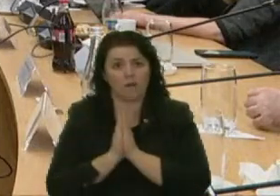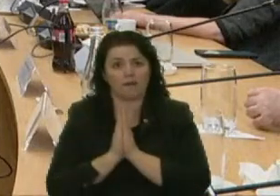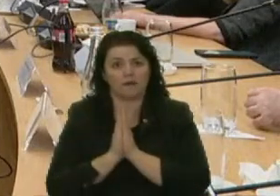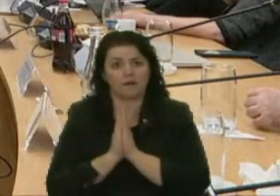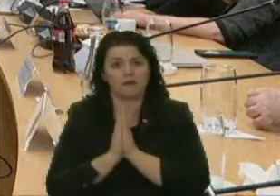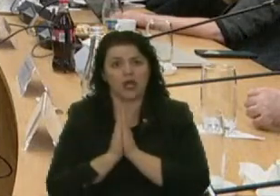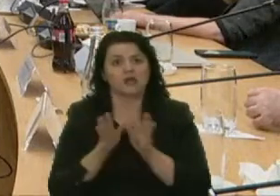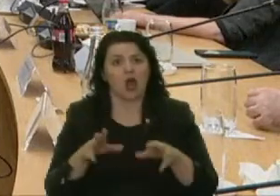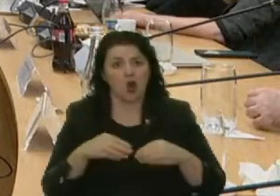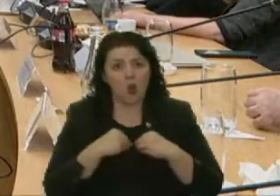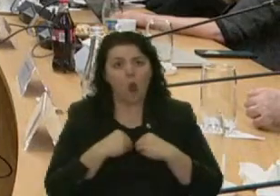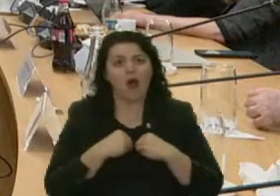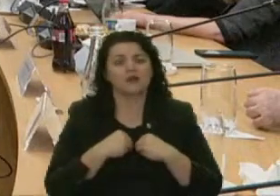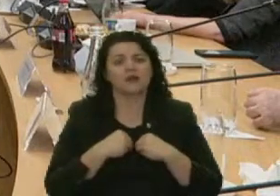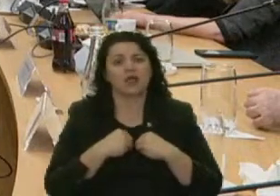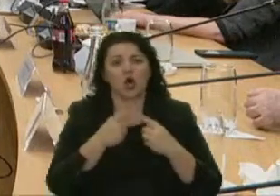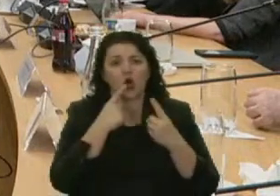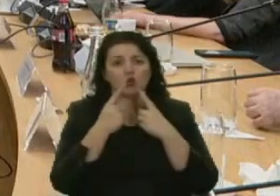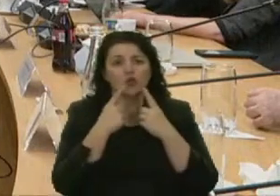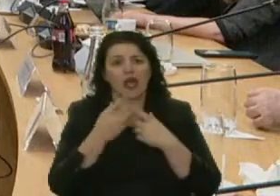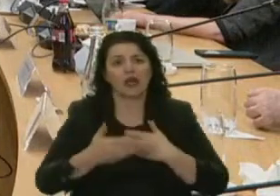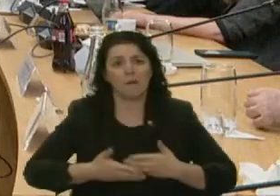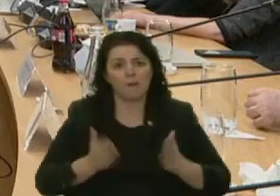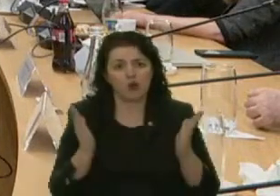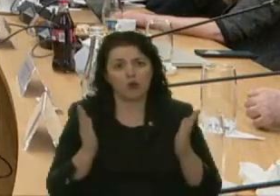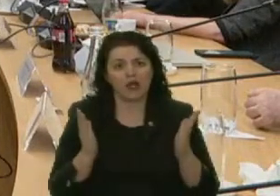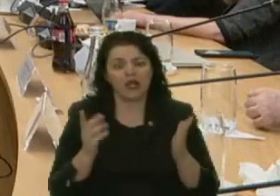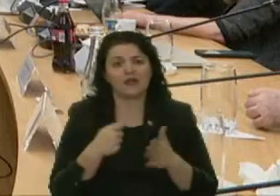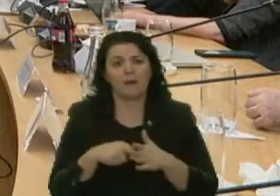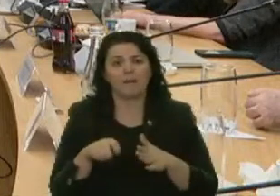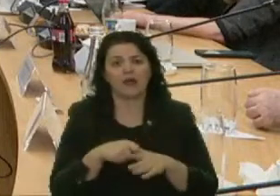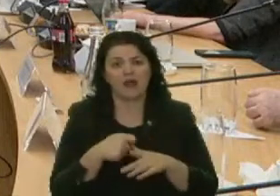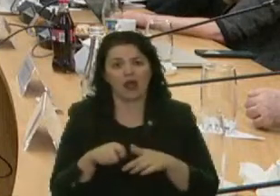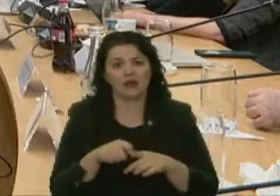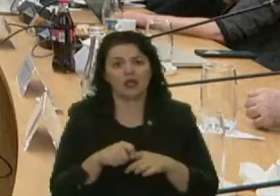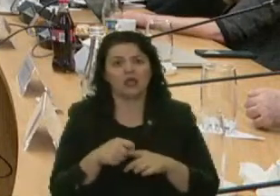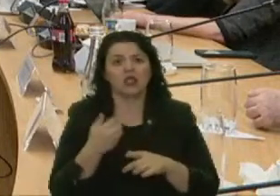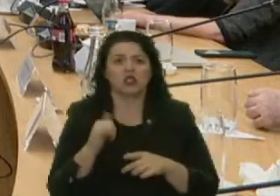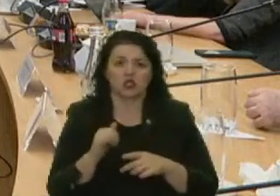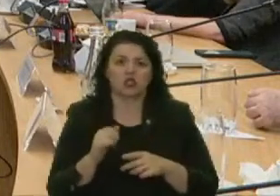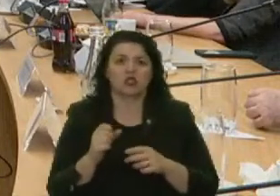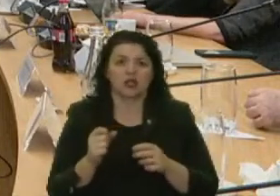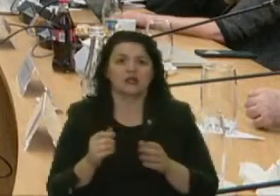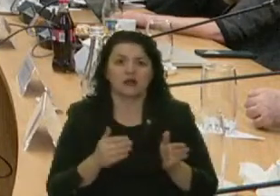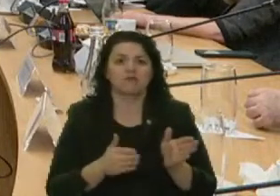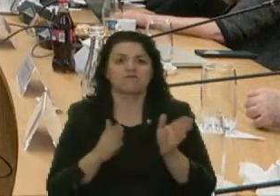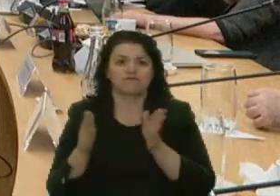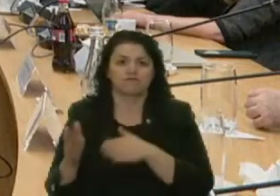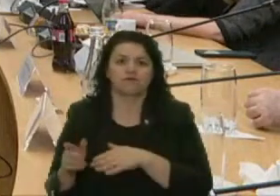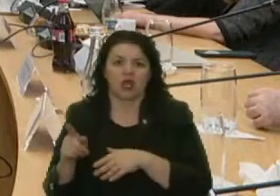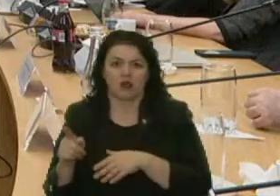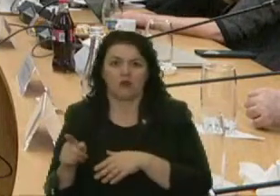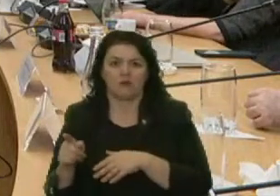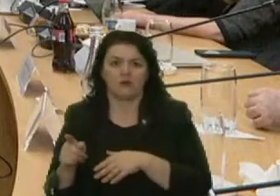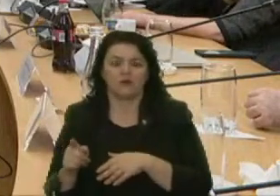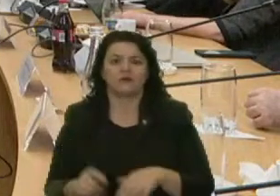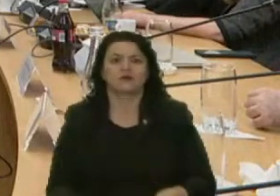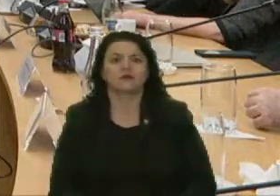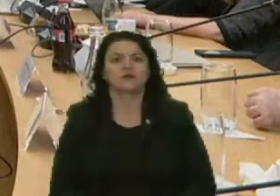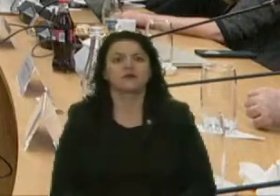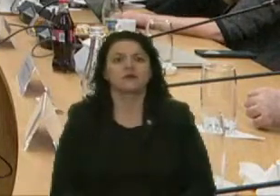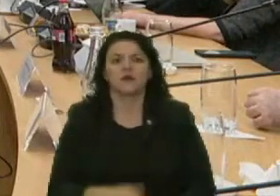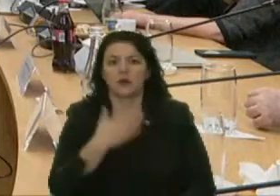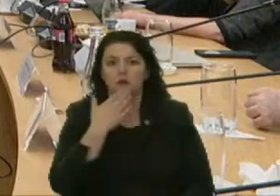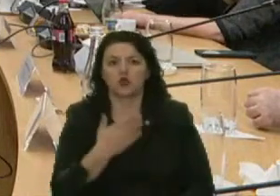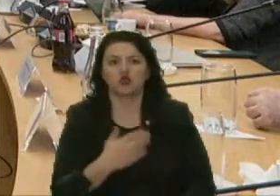l să l luați în consultarea publică astfel încât să poată fi amendat și în sfârșit să trecem pe pe pe pe această lege Mulțumesc vă